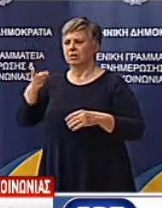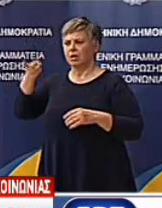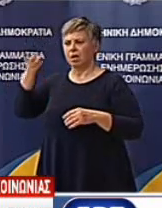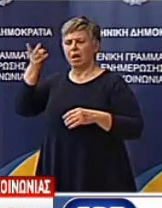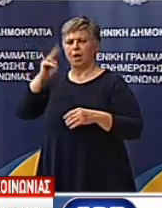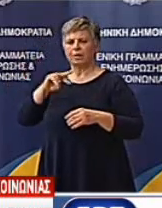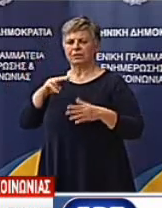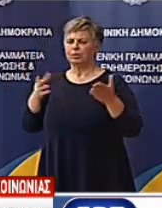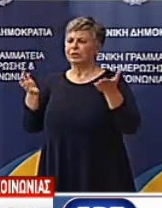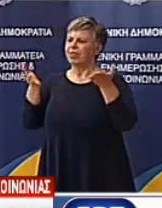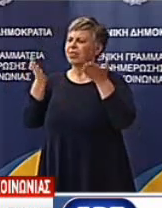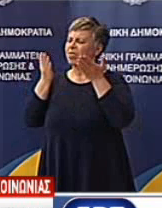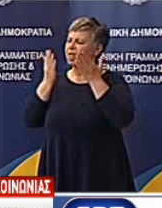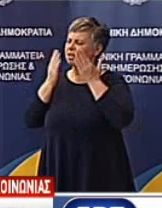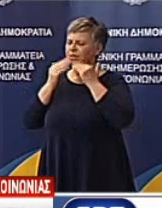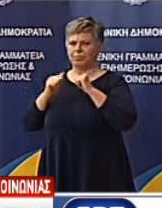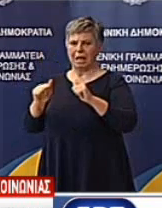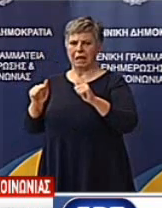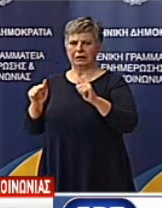για καμία διάθεση